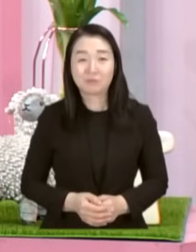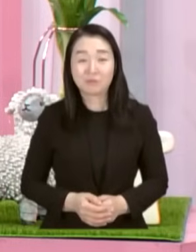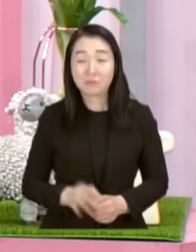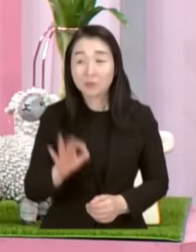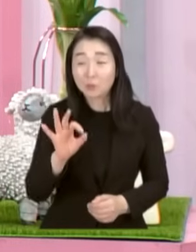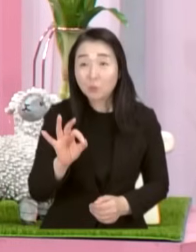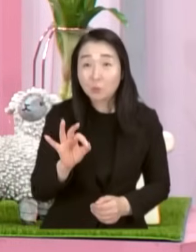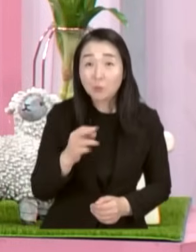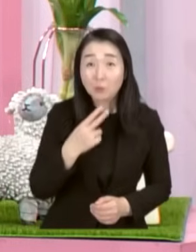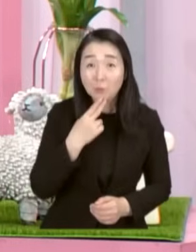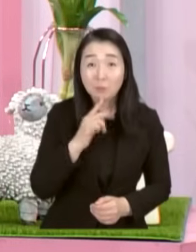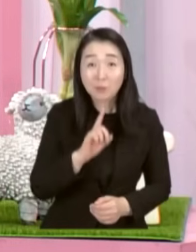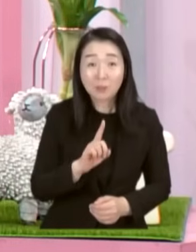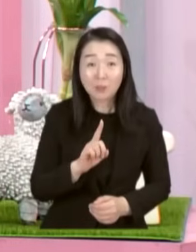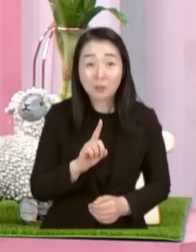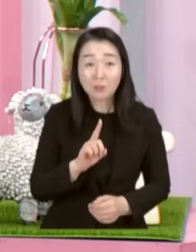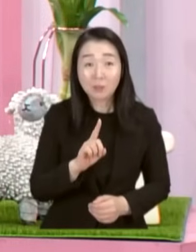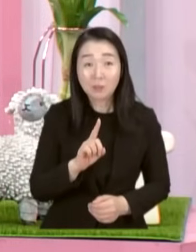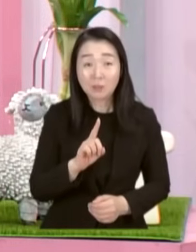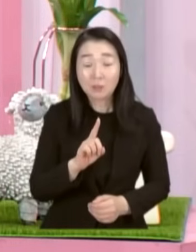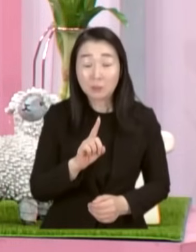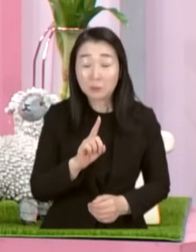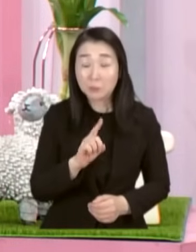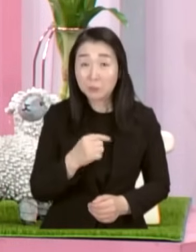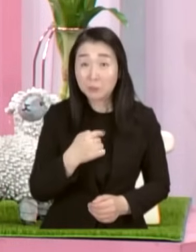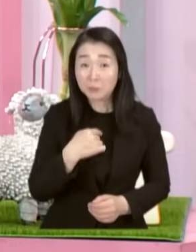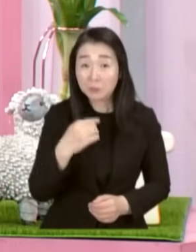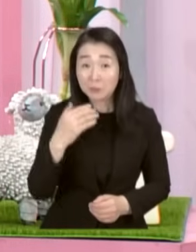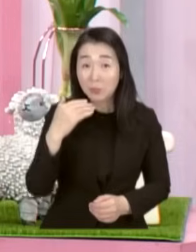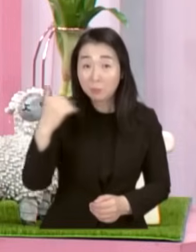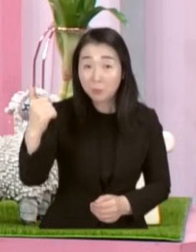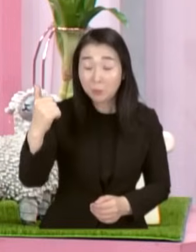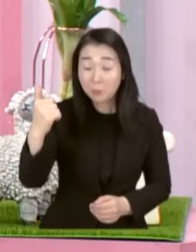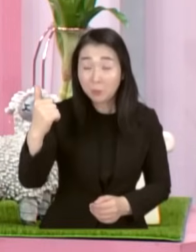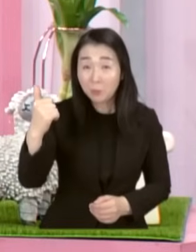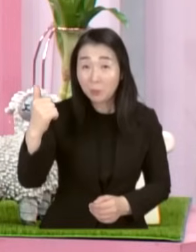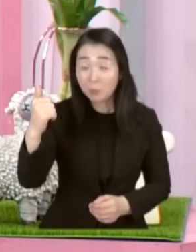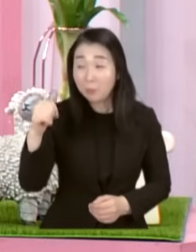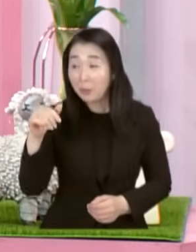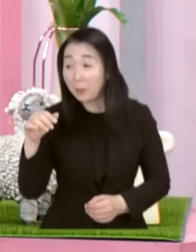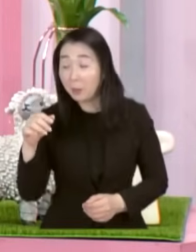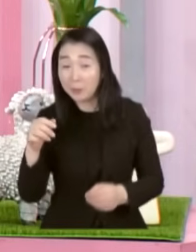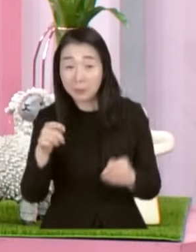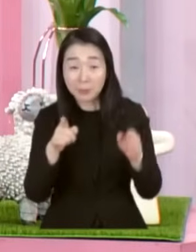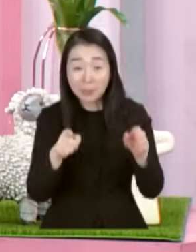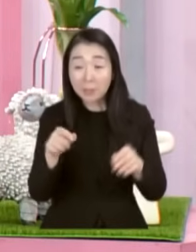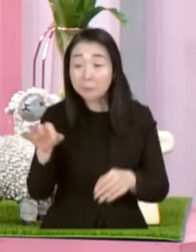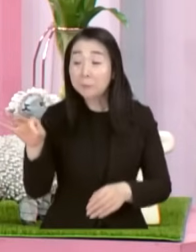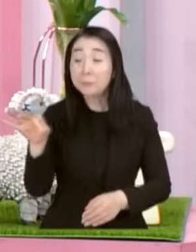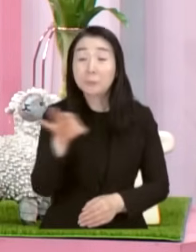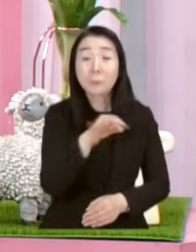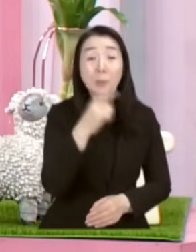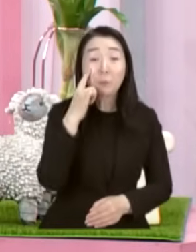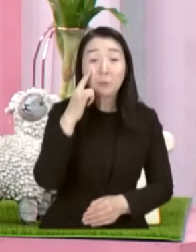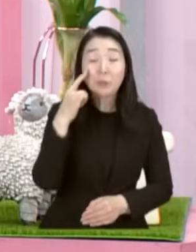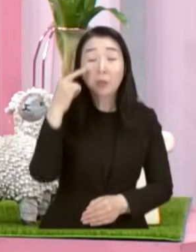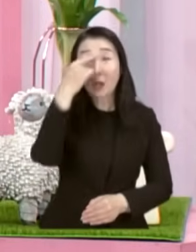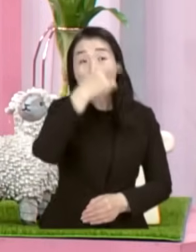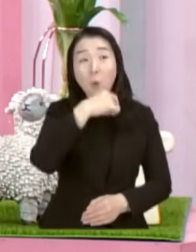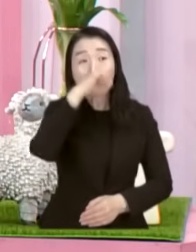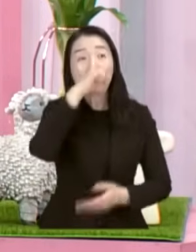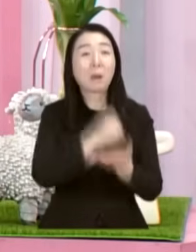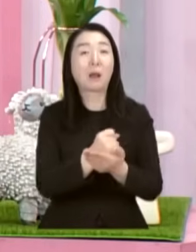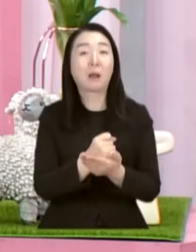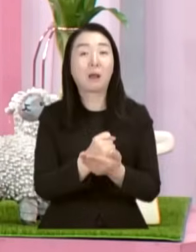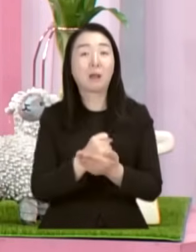한 푼 그랬더니 저를 그때 딱 이렇게 잡아가지고 이 칸 저 칸 끌고 다니면서 이렇게